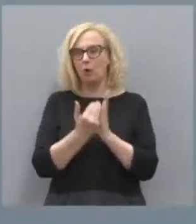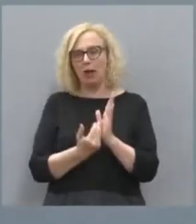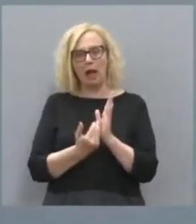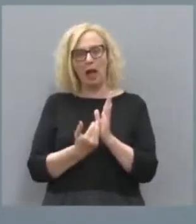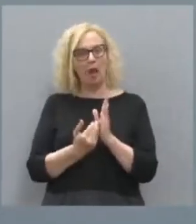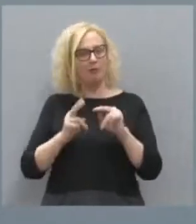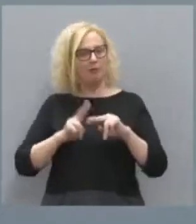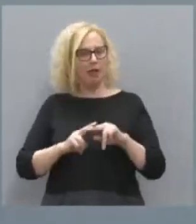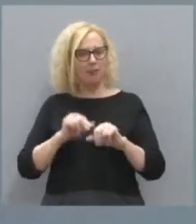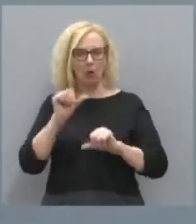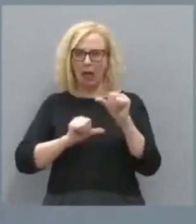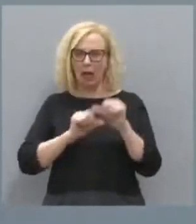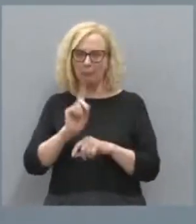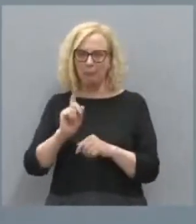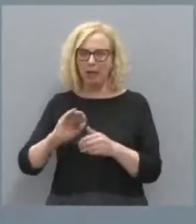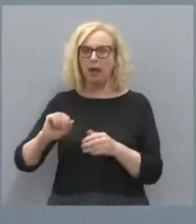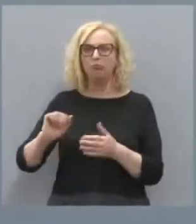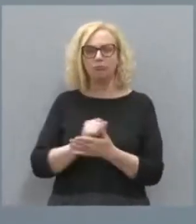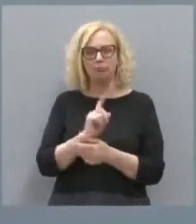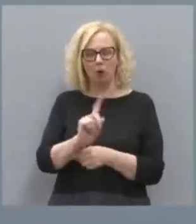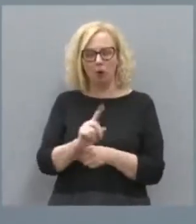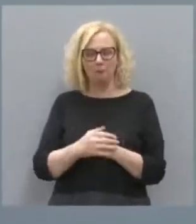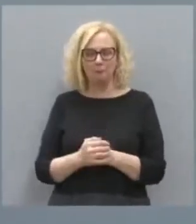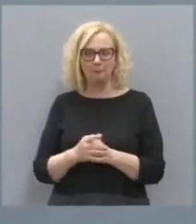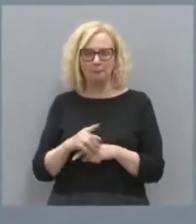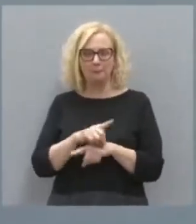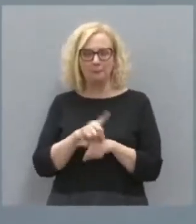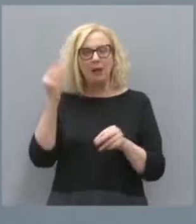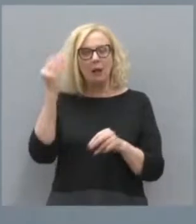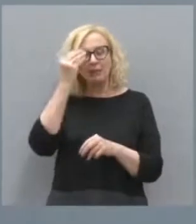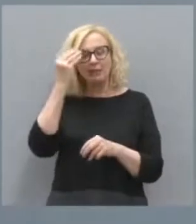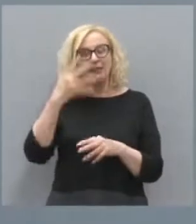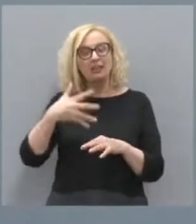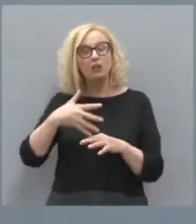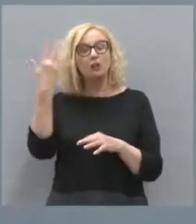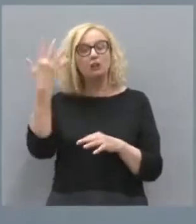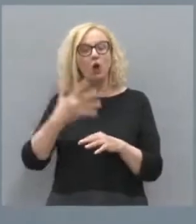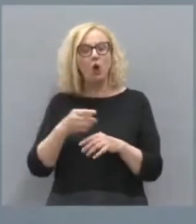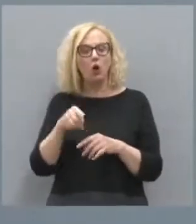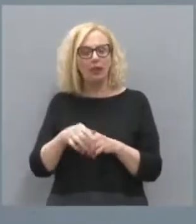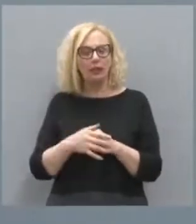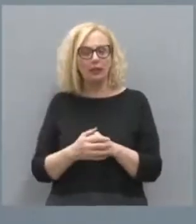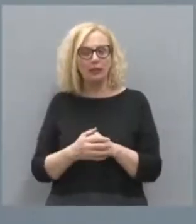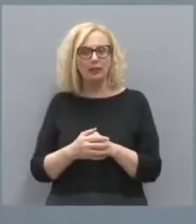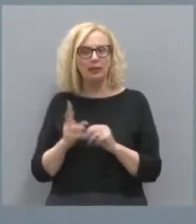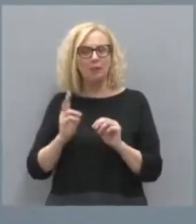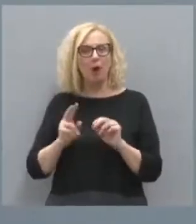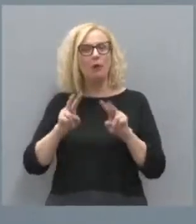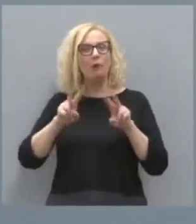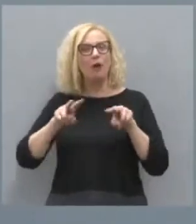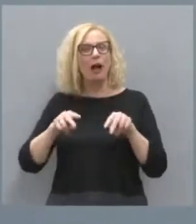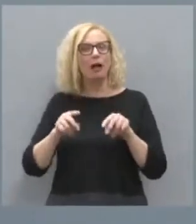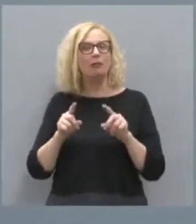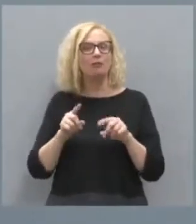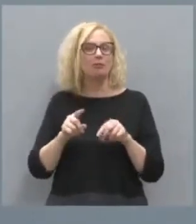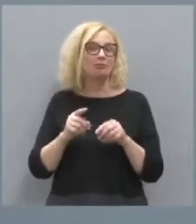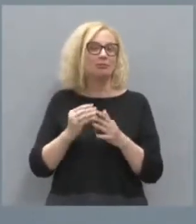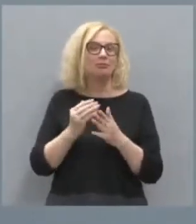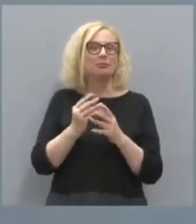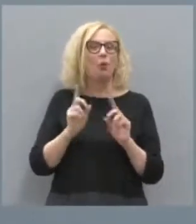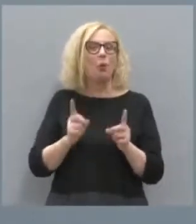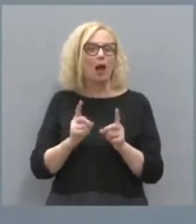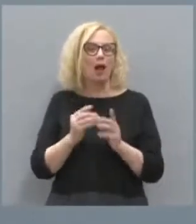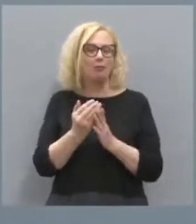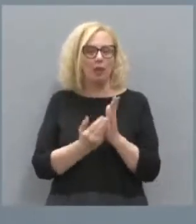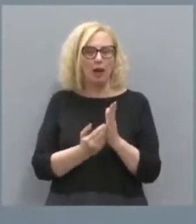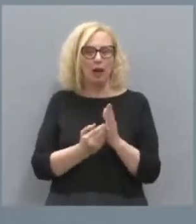per questo che se voi considerate i cinque giorni gli unici due giorni interessati da visite programmate sono lunedì e martedì